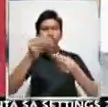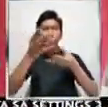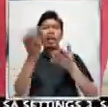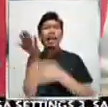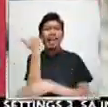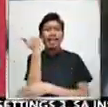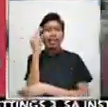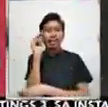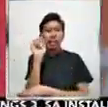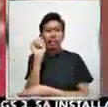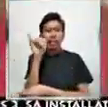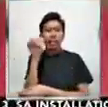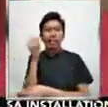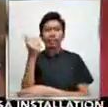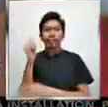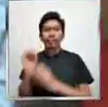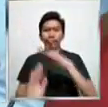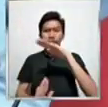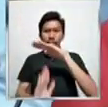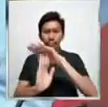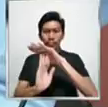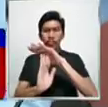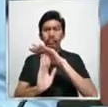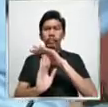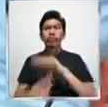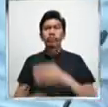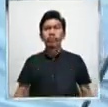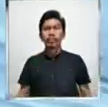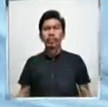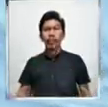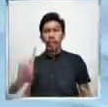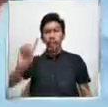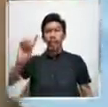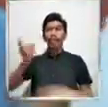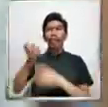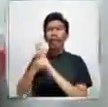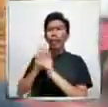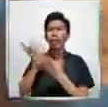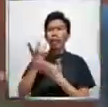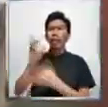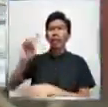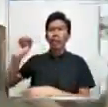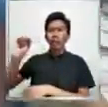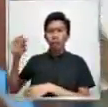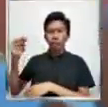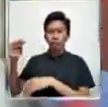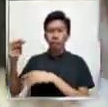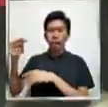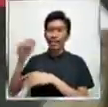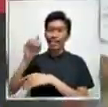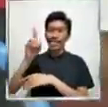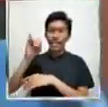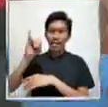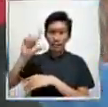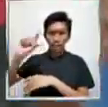ayuda base sa datos ng Department of the Interior and Local Government o DILG.